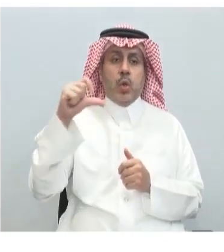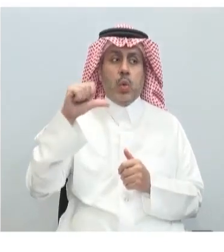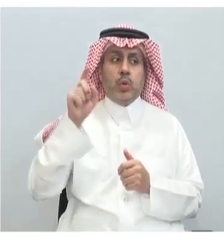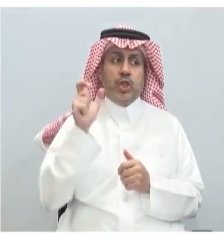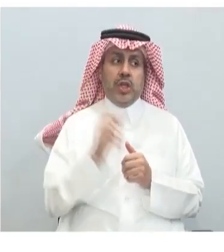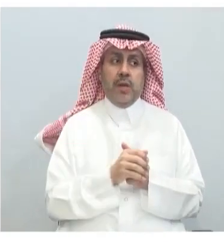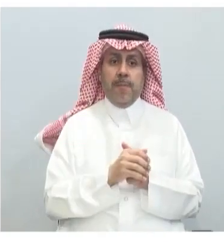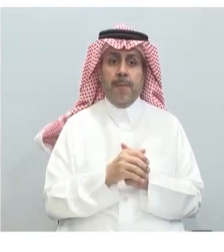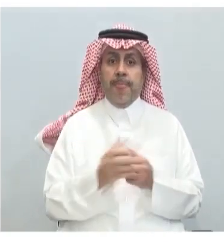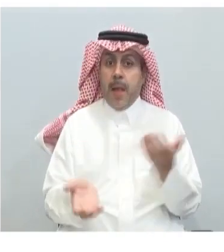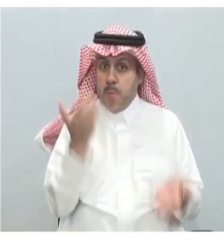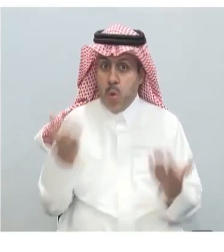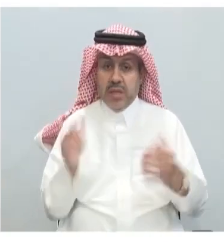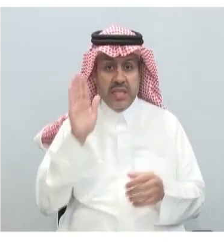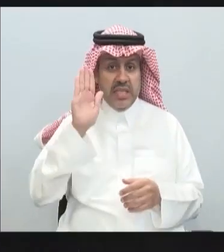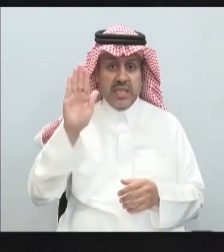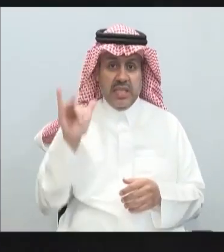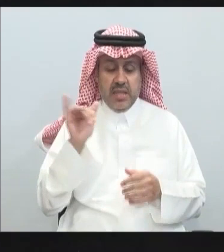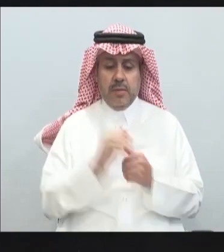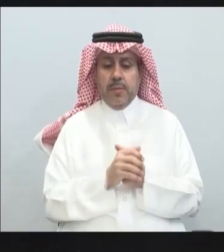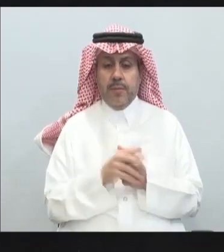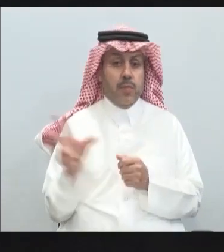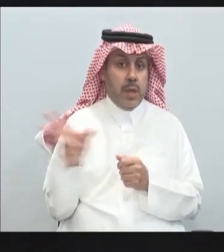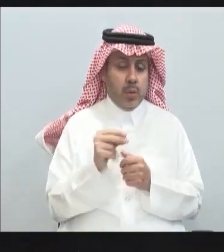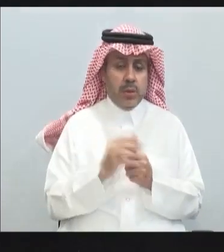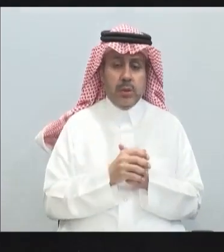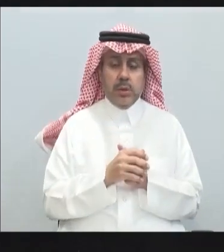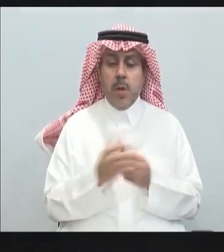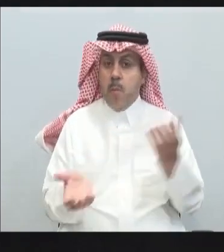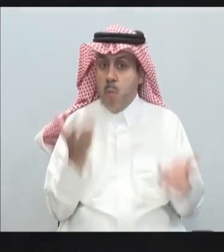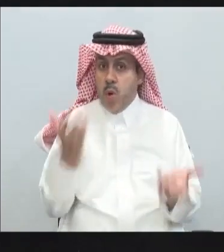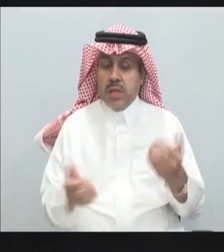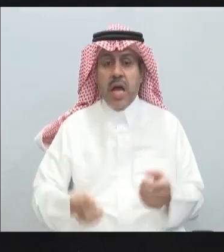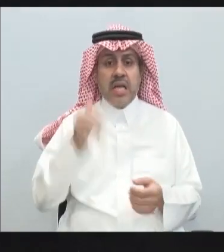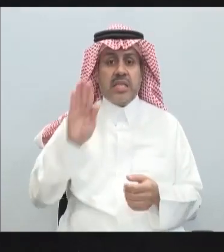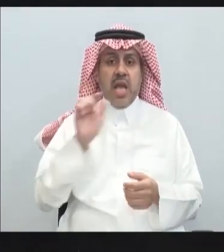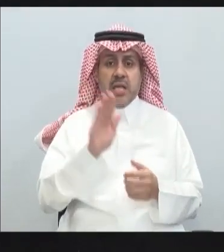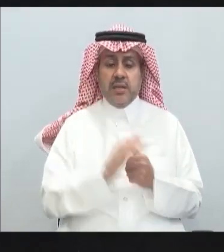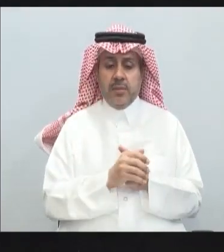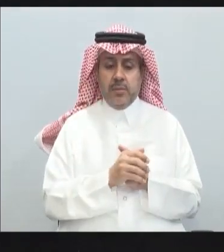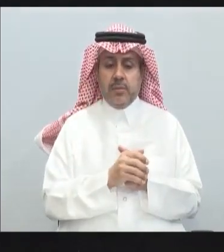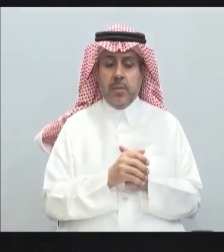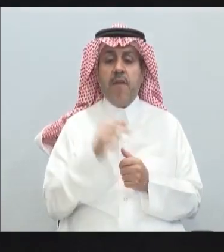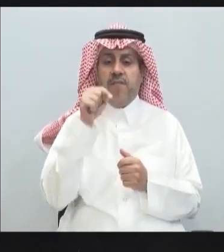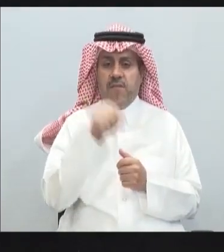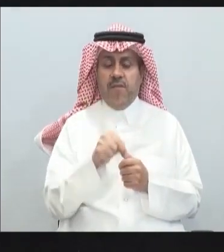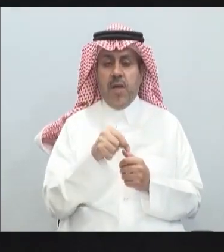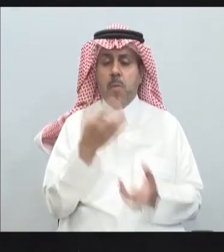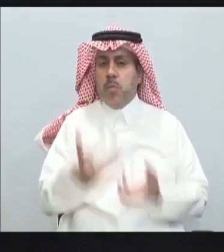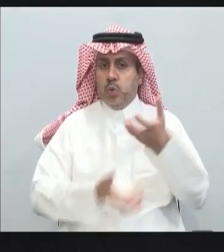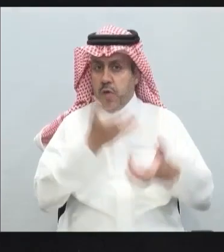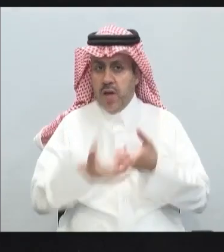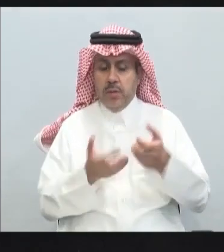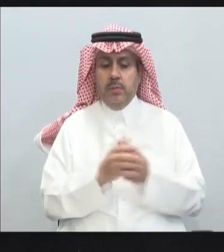المعادله س موجود من ضمن النواتج ولكن في المعادله الاساسيه موجود من ضمن المتفاعلات